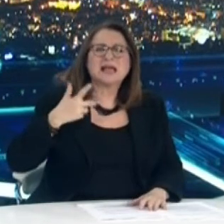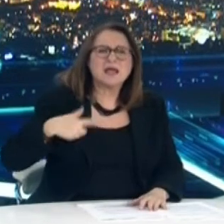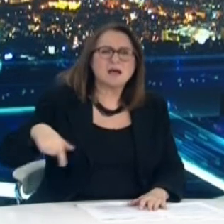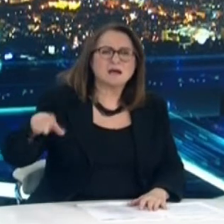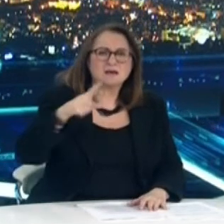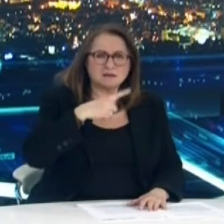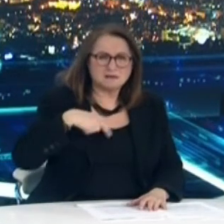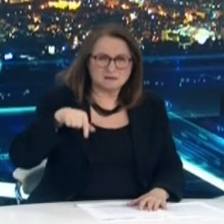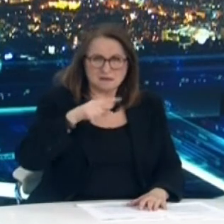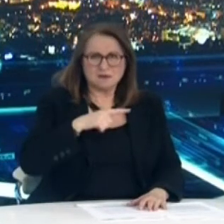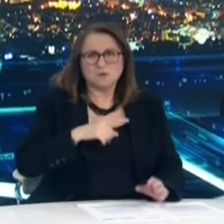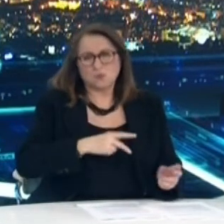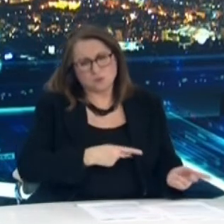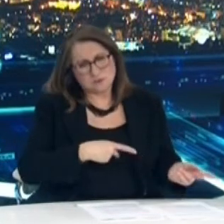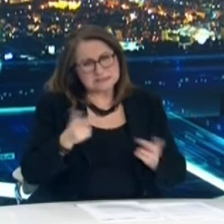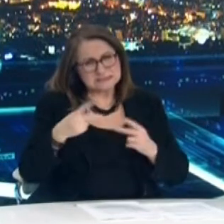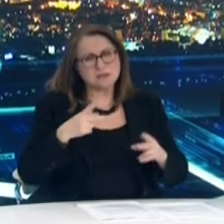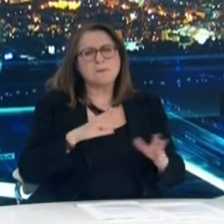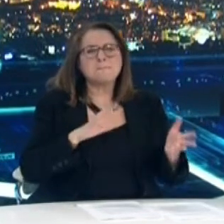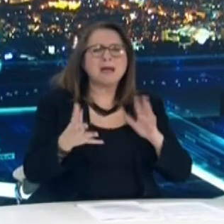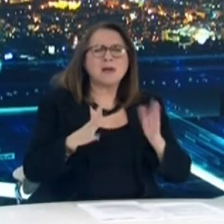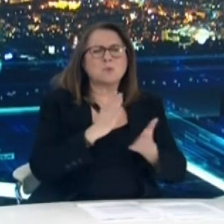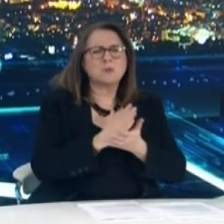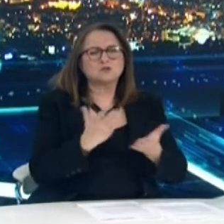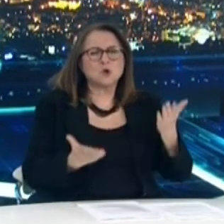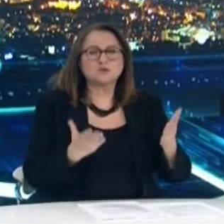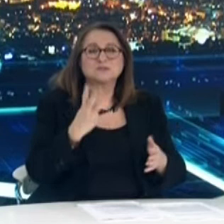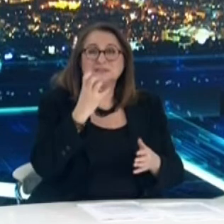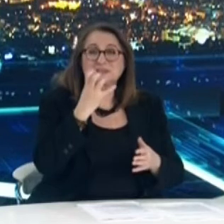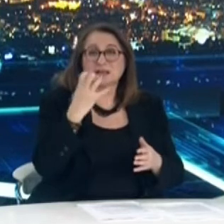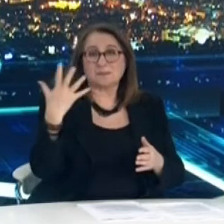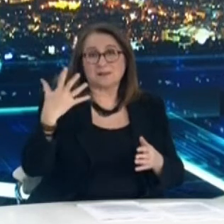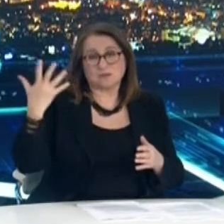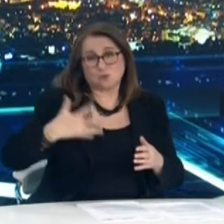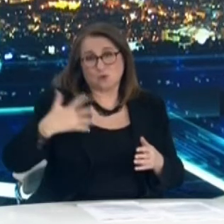εισαγωγών στα νοσοκομεία είναι τα 45 έτη και υπάρχουν και